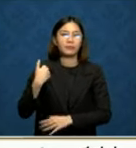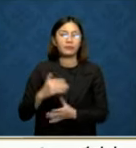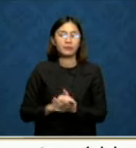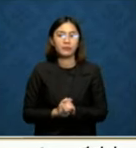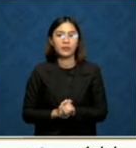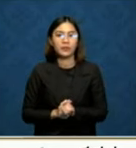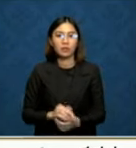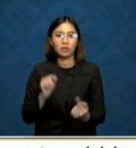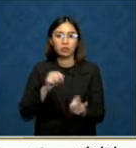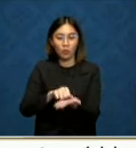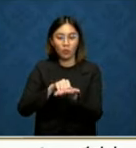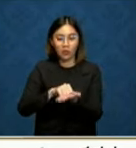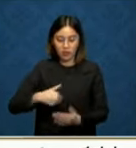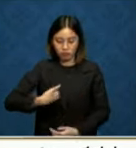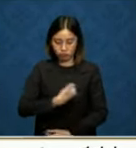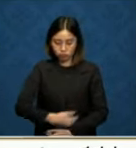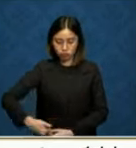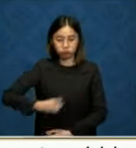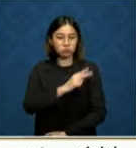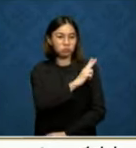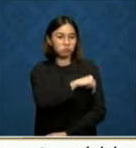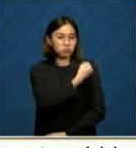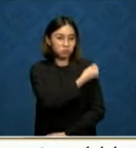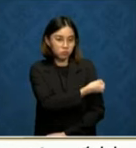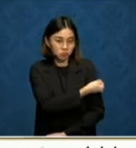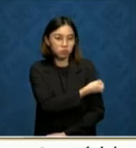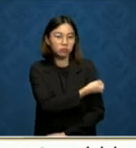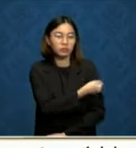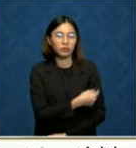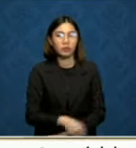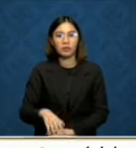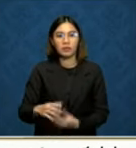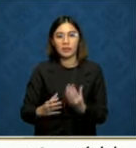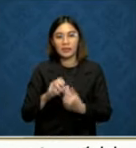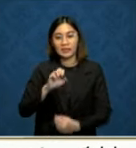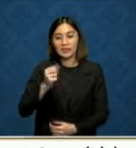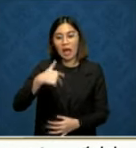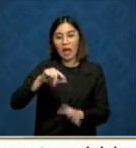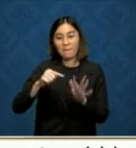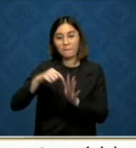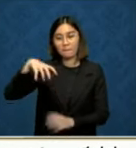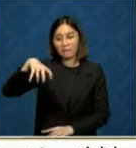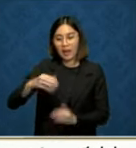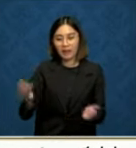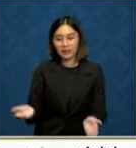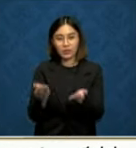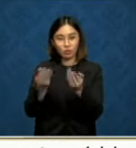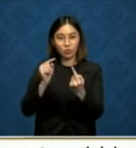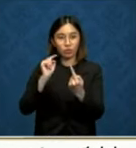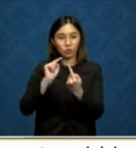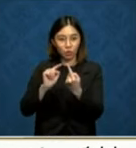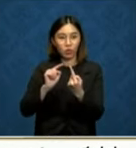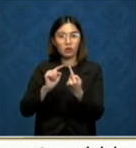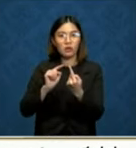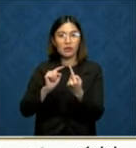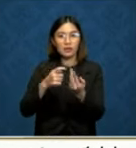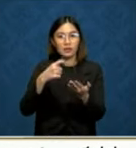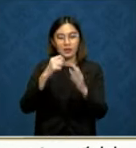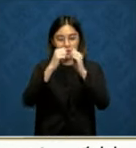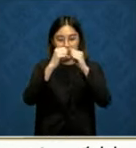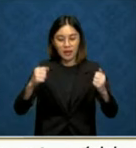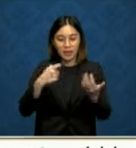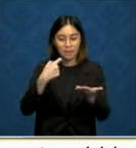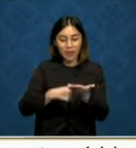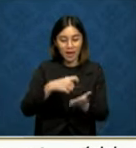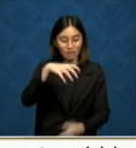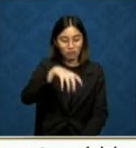บริการสุขภาพเี่ย ก็สภาวก่อนผู้วธโภคเองได้สับสนุน สันังานหักประกันที่จะทำ